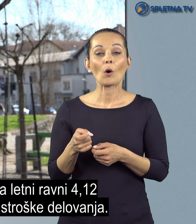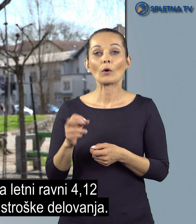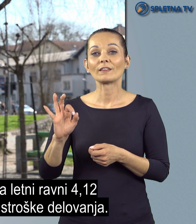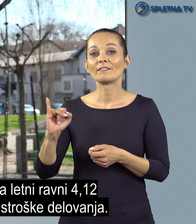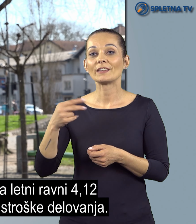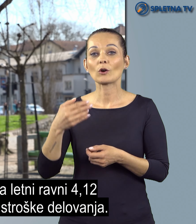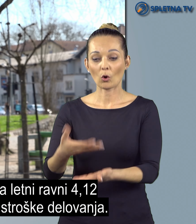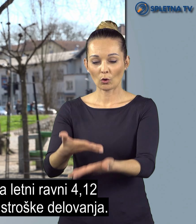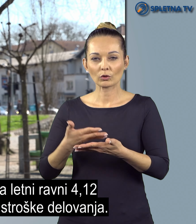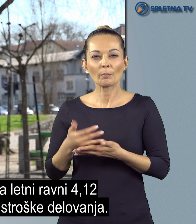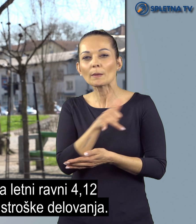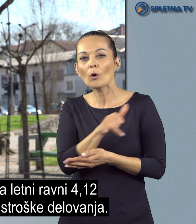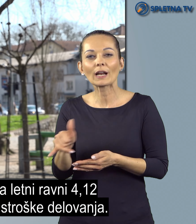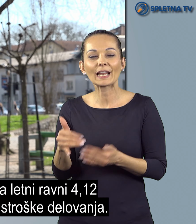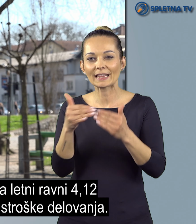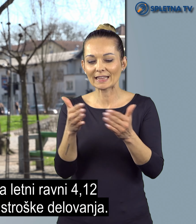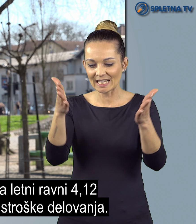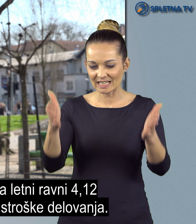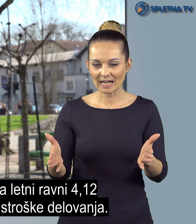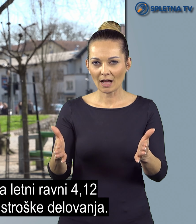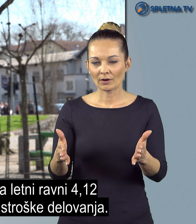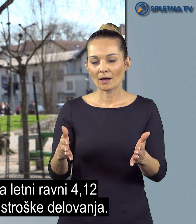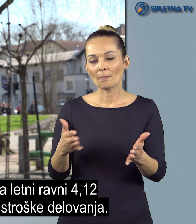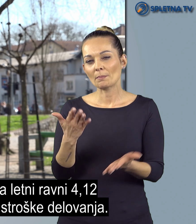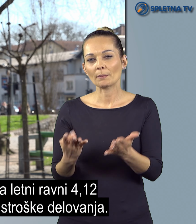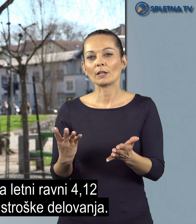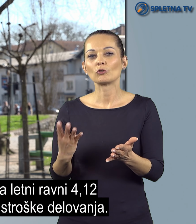Od FIHA dobimo na letni ravni okvirno